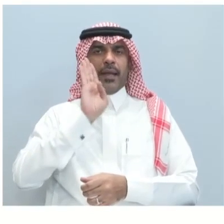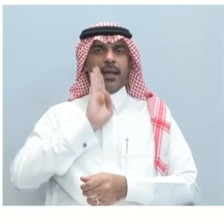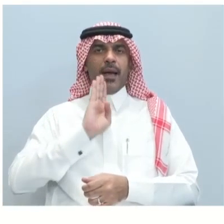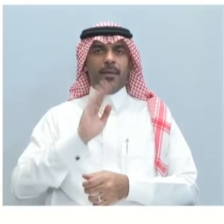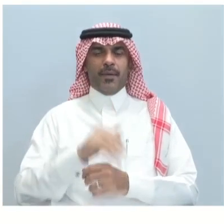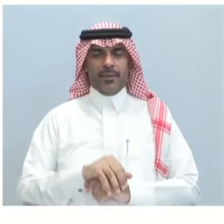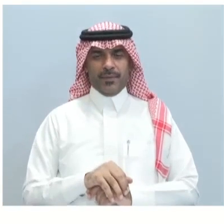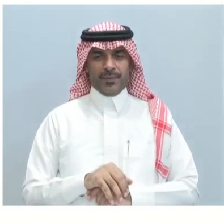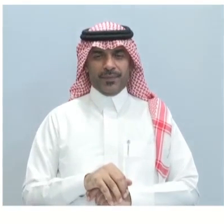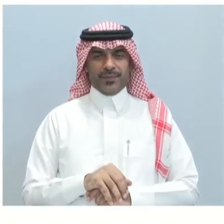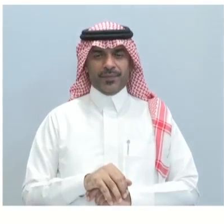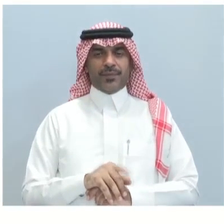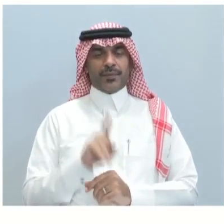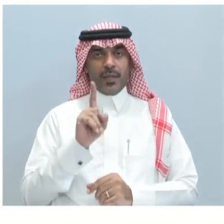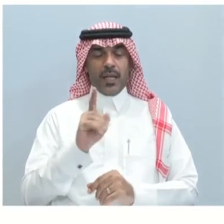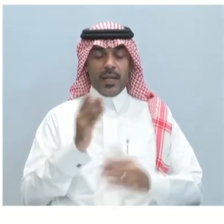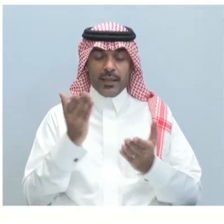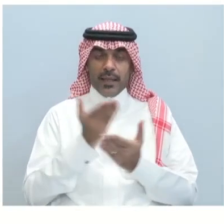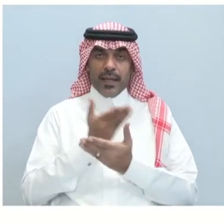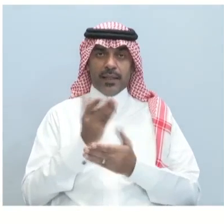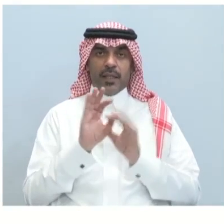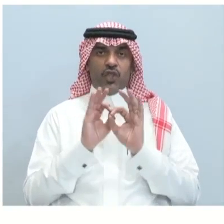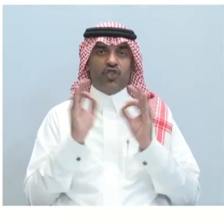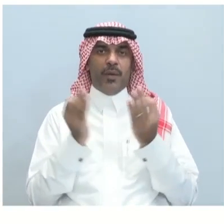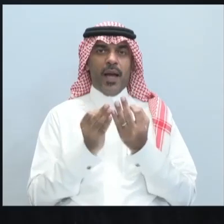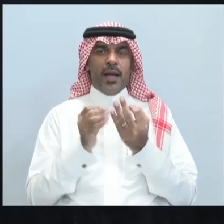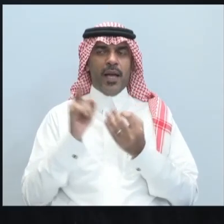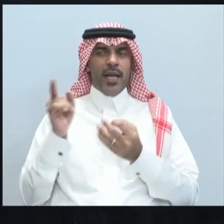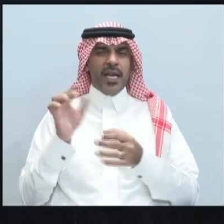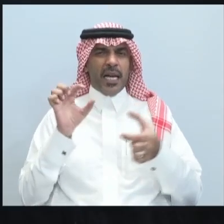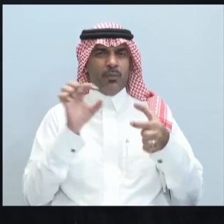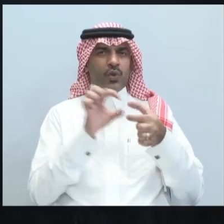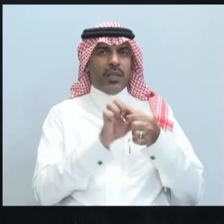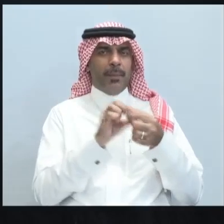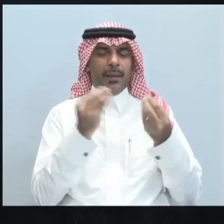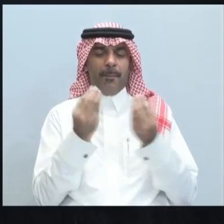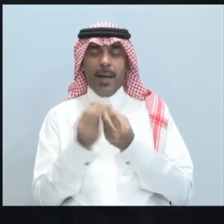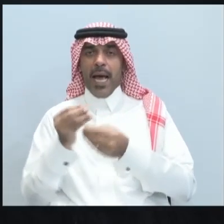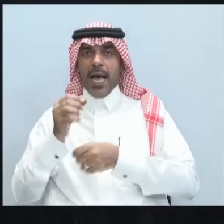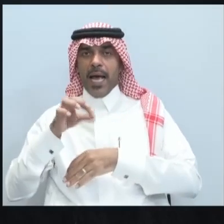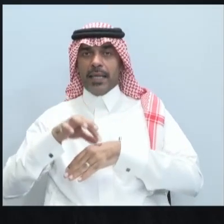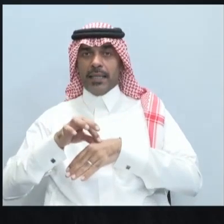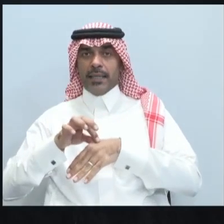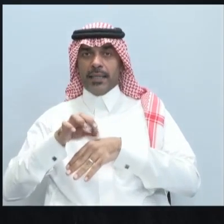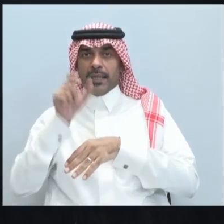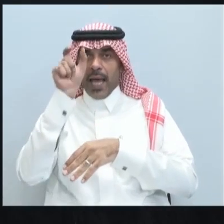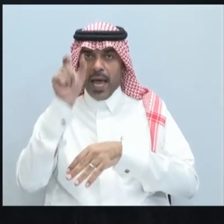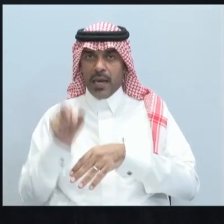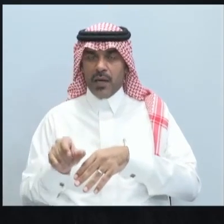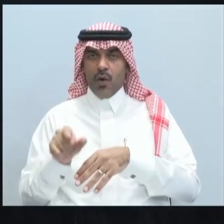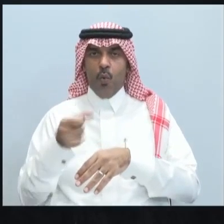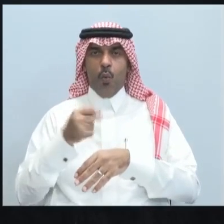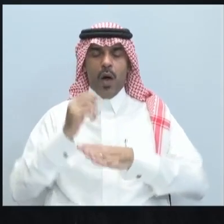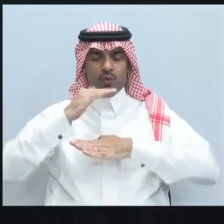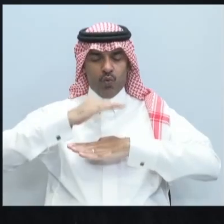اذا الدراسات الاجتماعيه هي الدراسات التي ترتبط بمن بالانسان